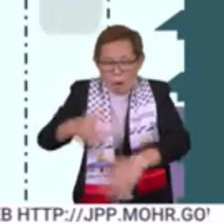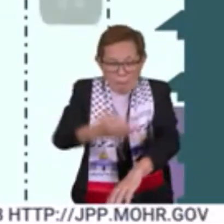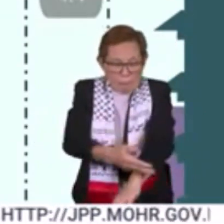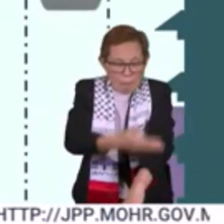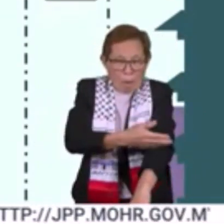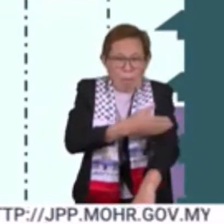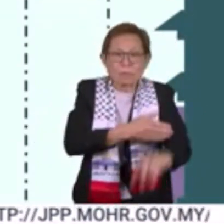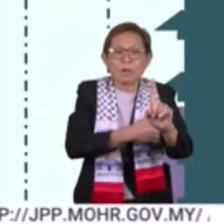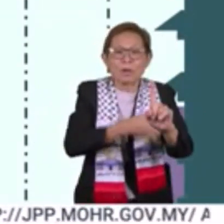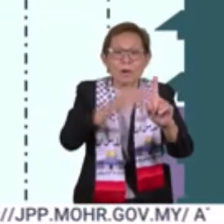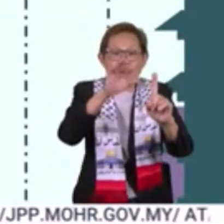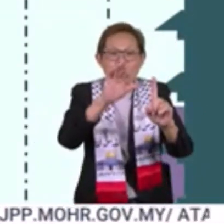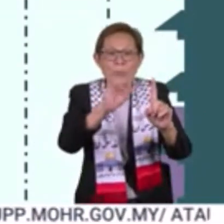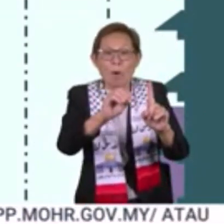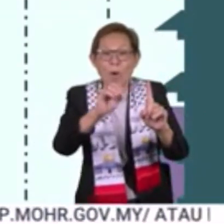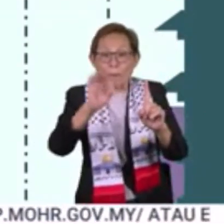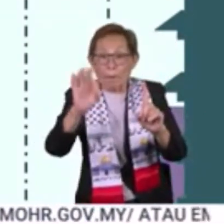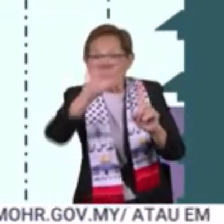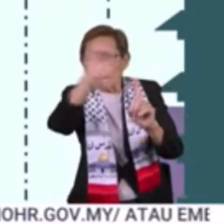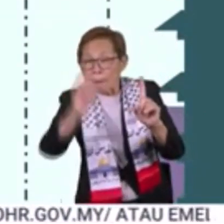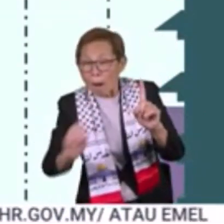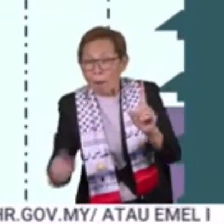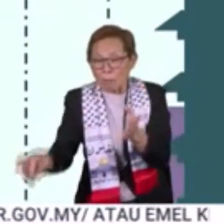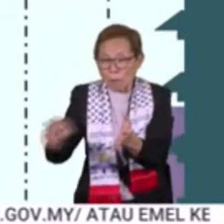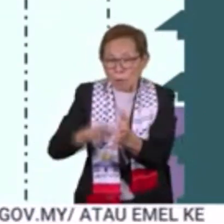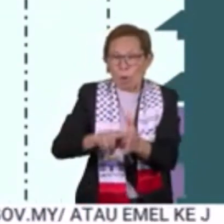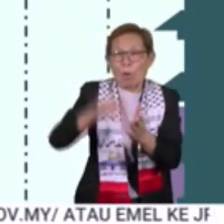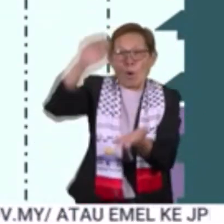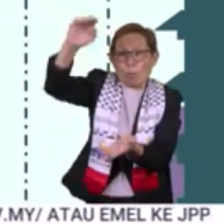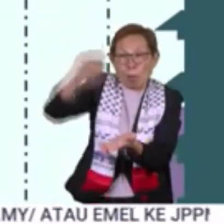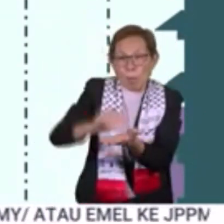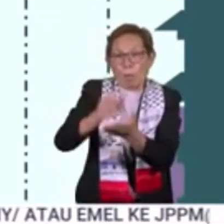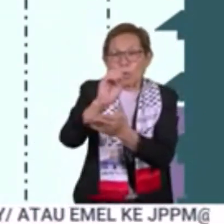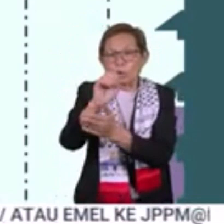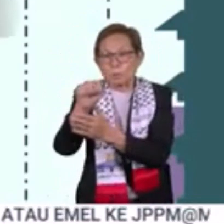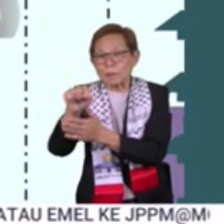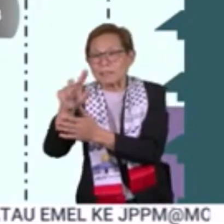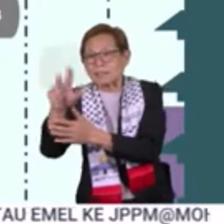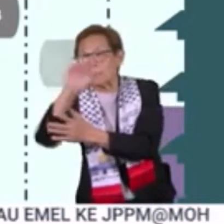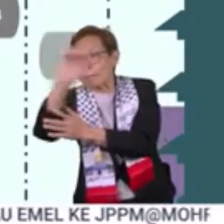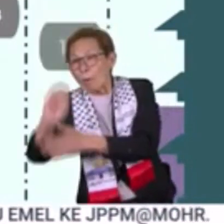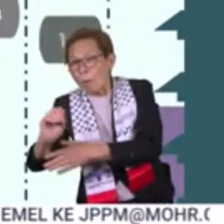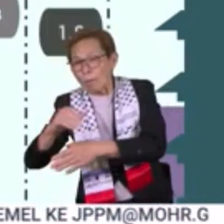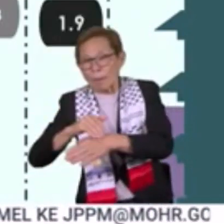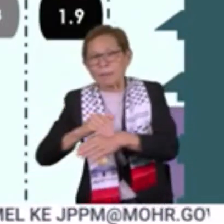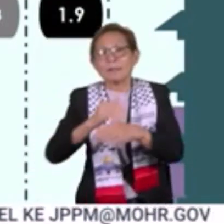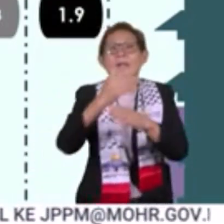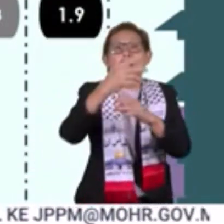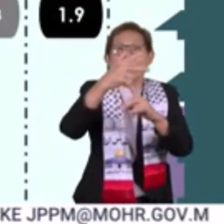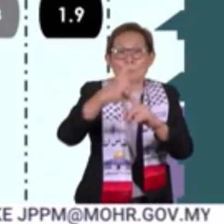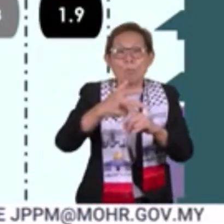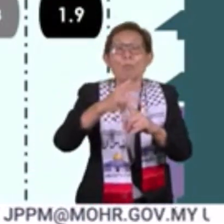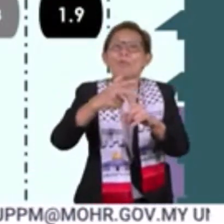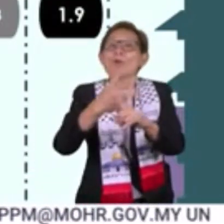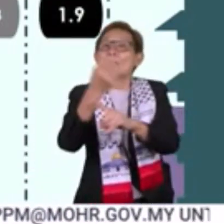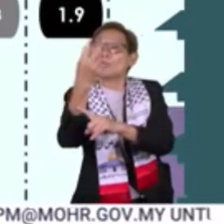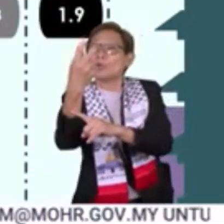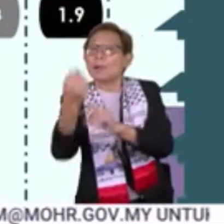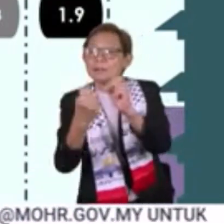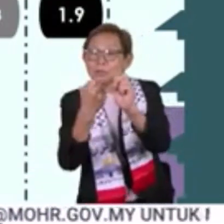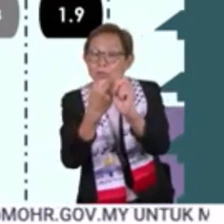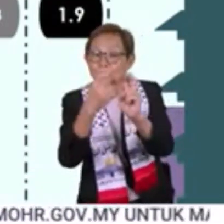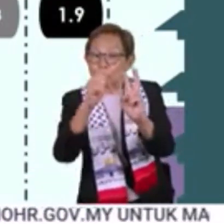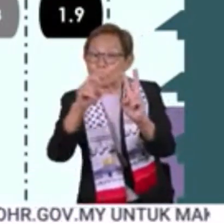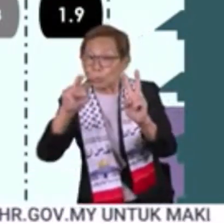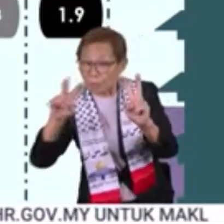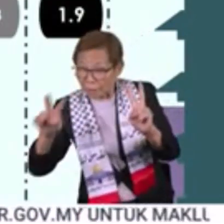pemulihan 1.9% selepas merekodkan penyusutan 0.3% pada suku keempat